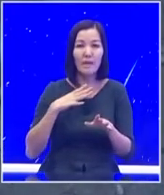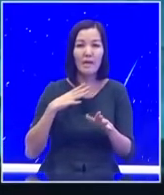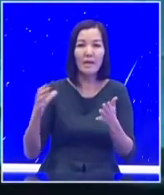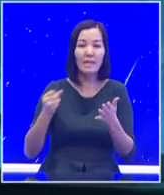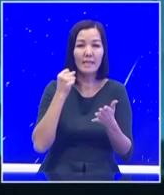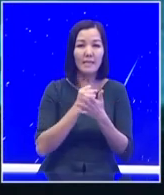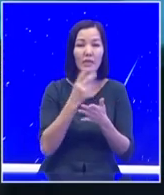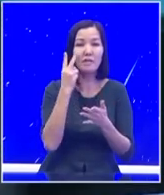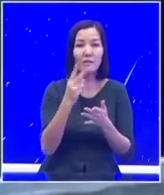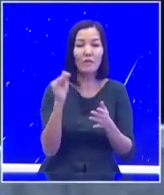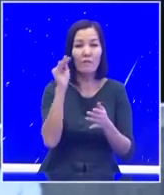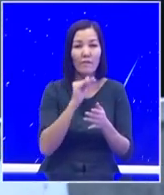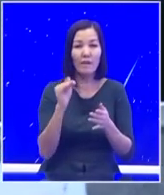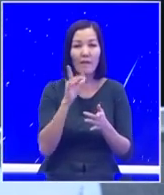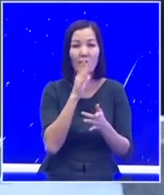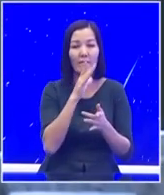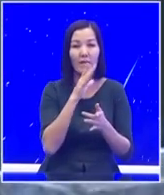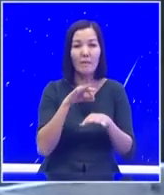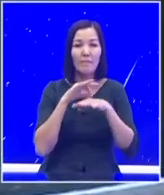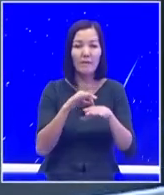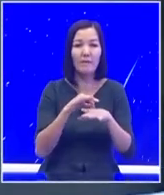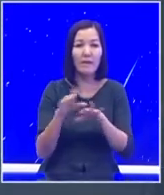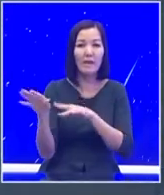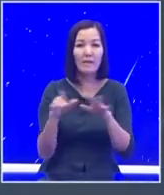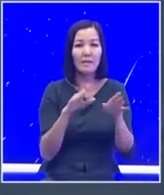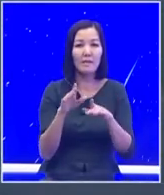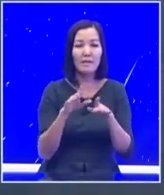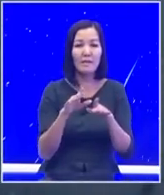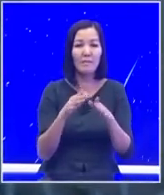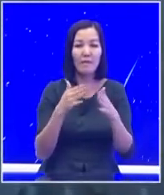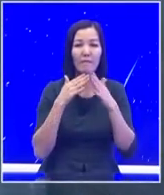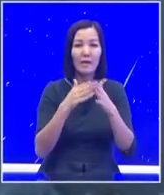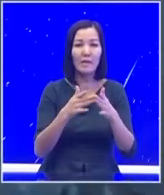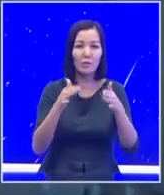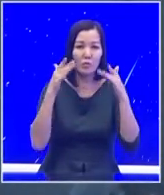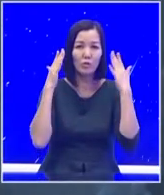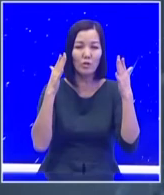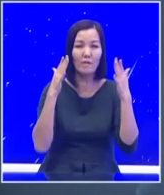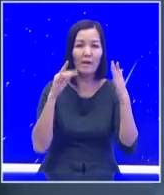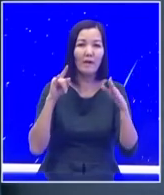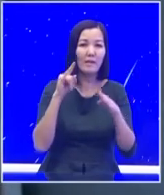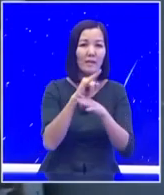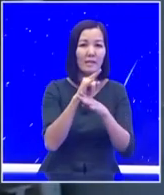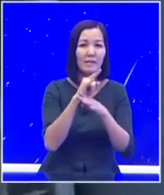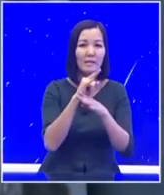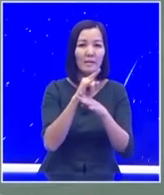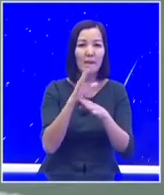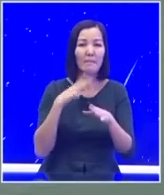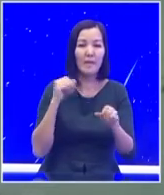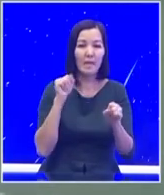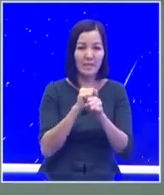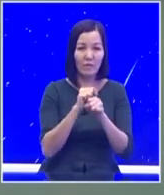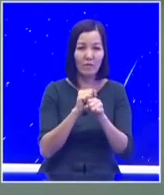на 2 февраля. На время ее проведения движение наземного и воздушного транспорта Венеции и ее окрестностей